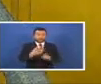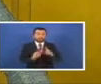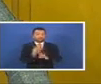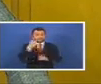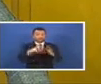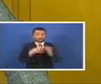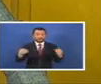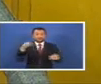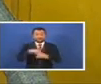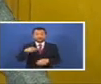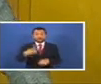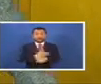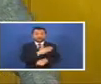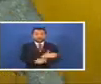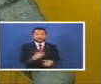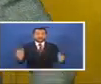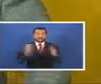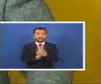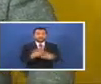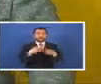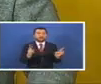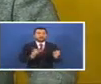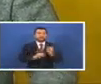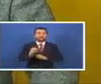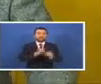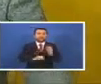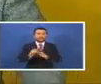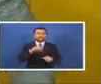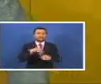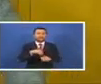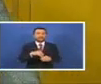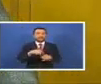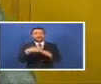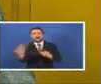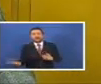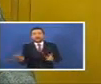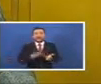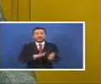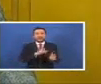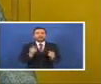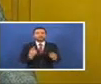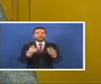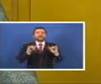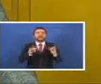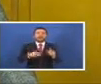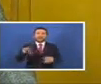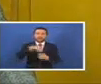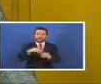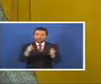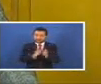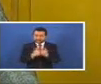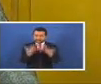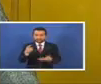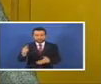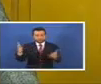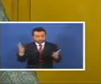ortadan kalkması bu ülkedeki barış ve özgürlük mücadelesinden ayrı ele alınacak bir şey değildir. Hep birlikte